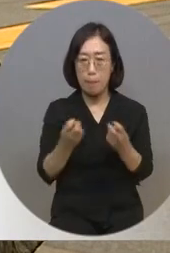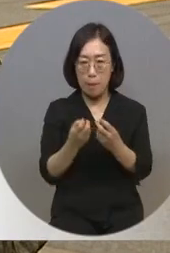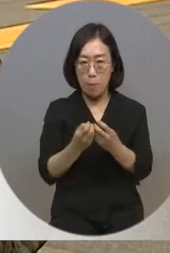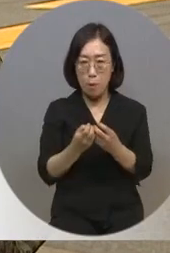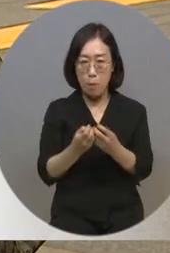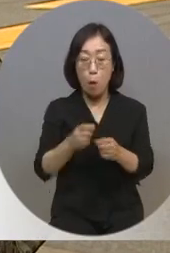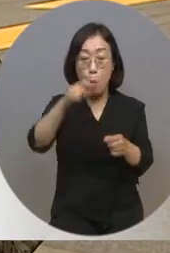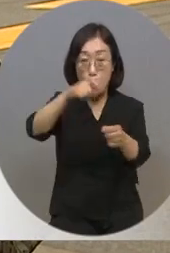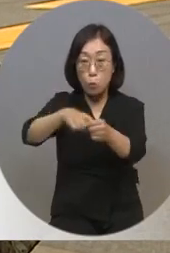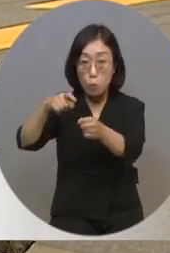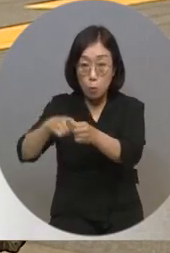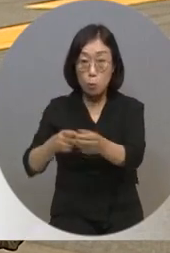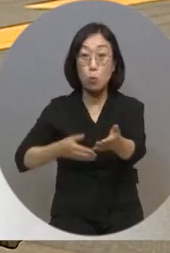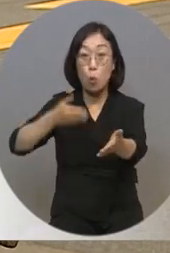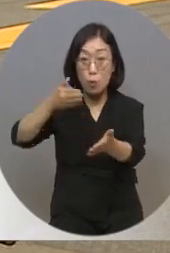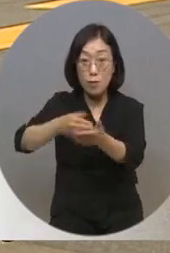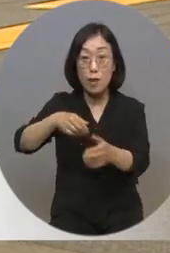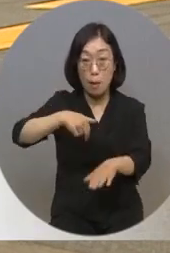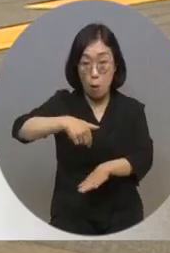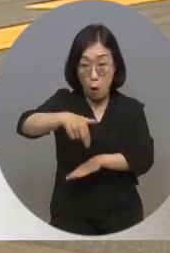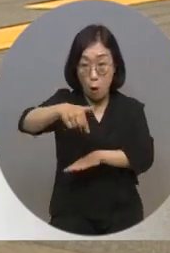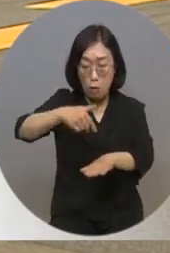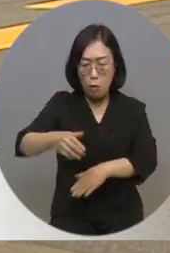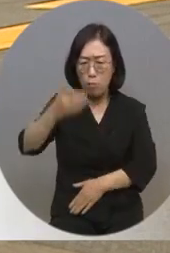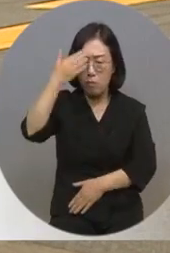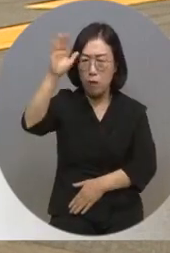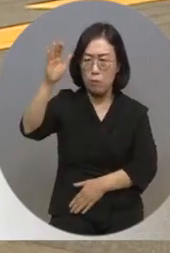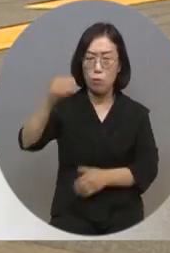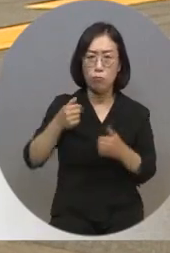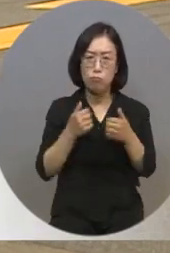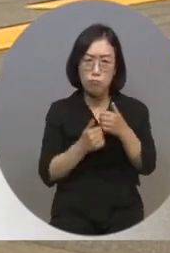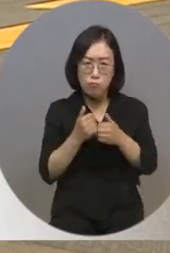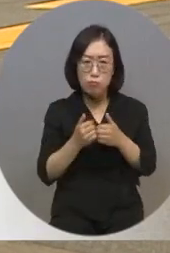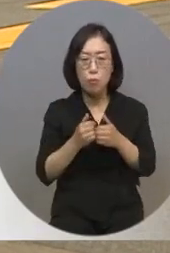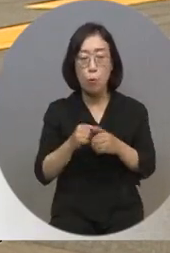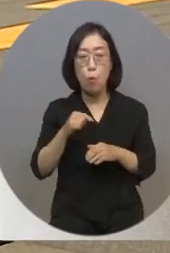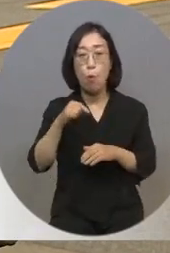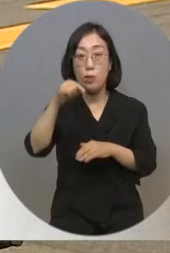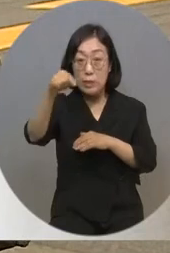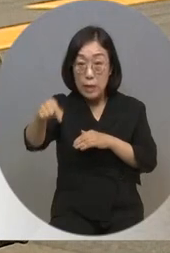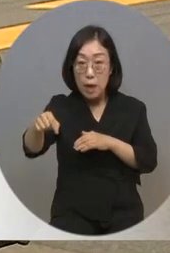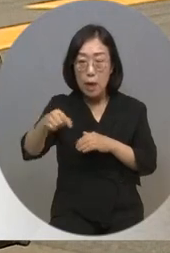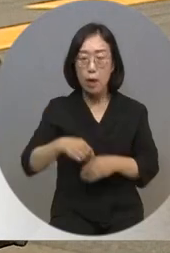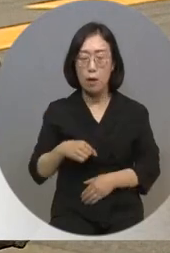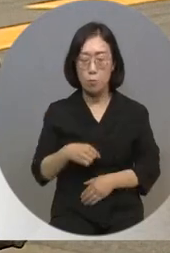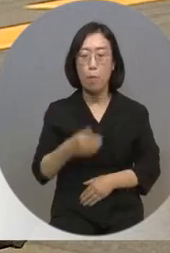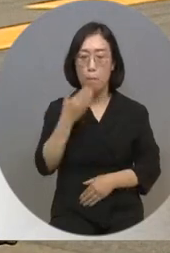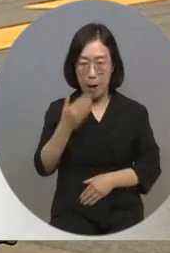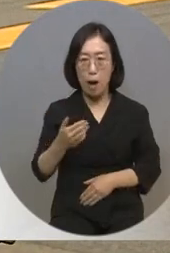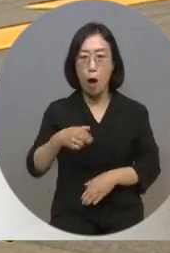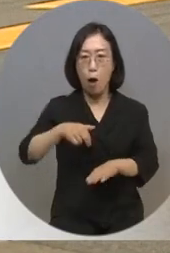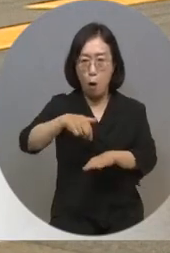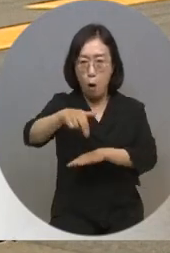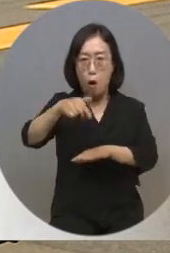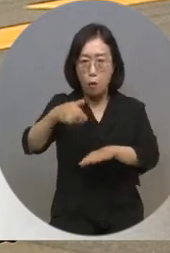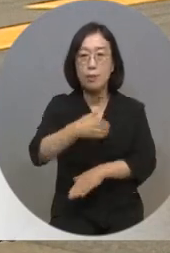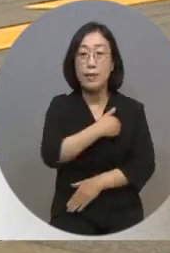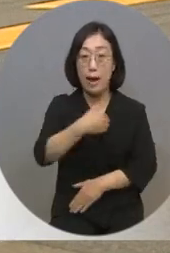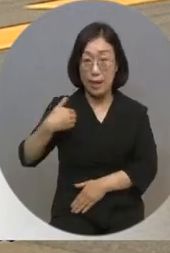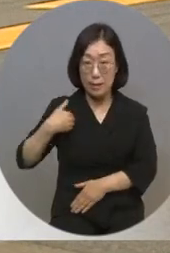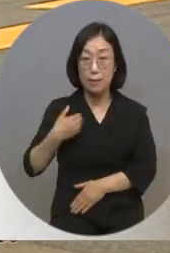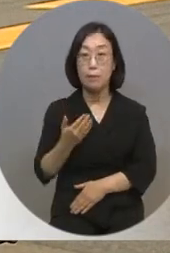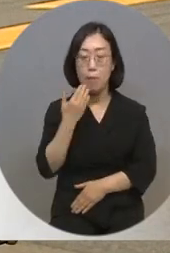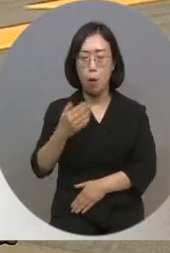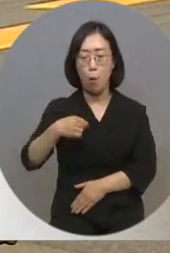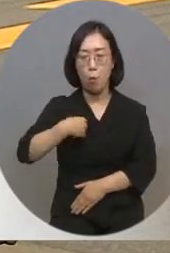통해서 낯선 환경이나 실내 환경 이런 거에 대한 자신감도 향상시키고 그리고